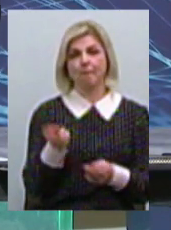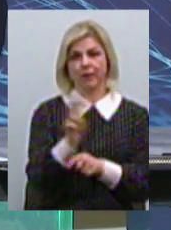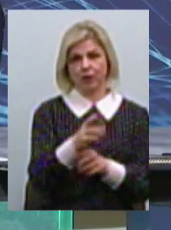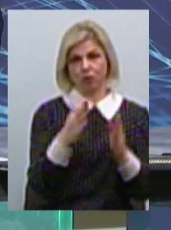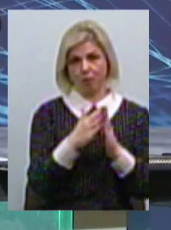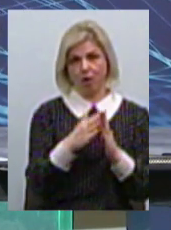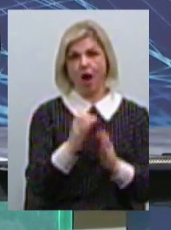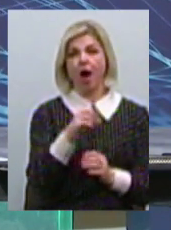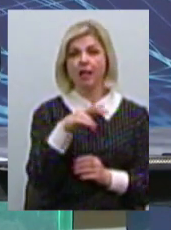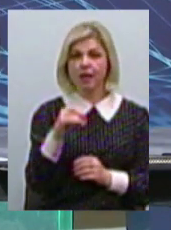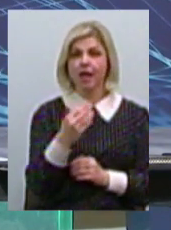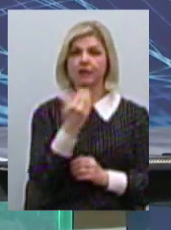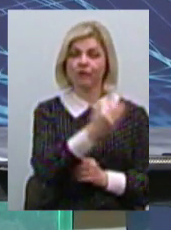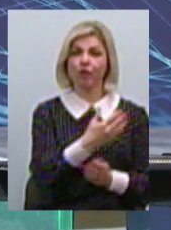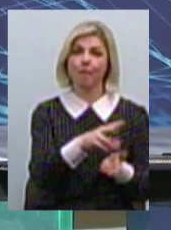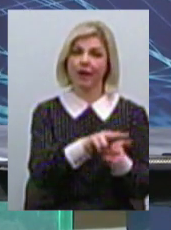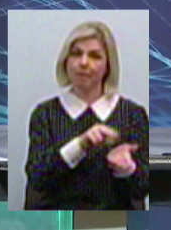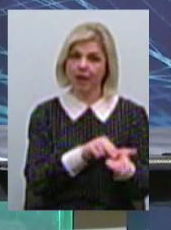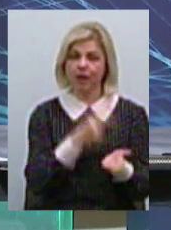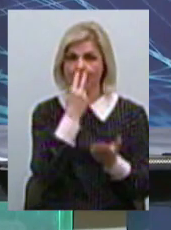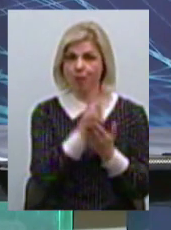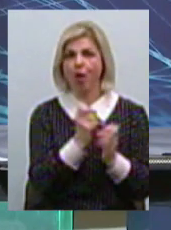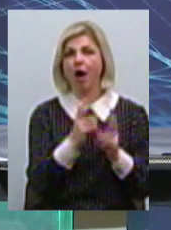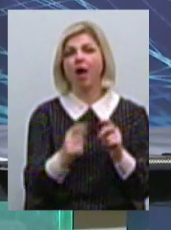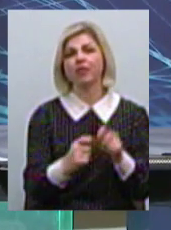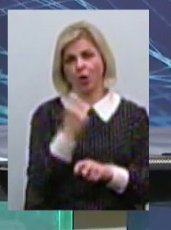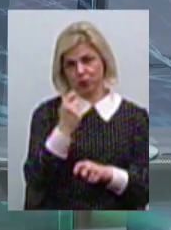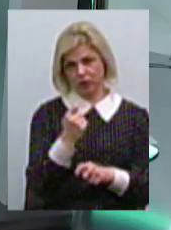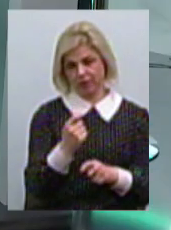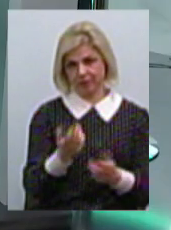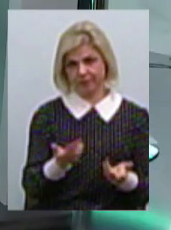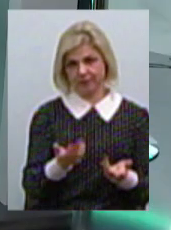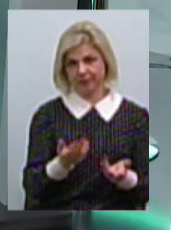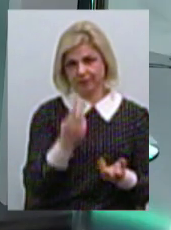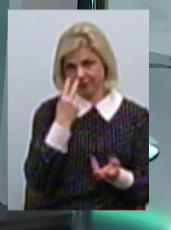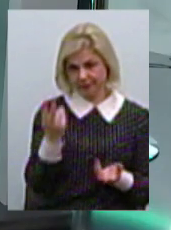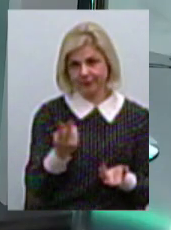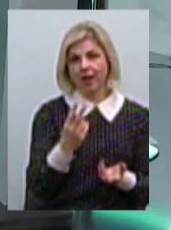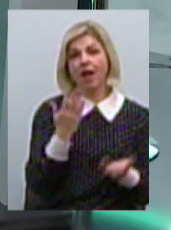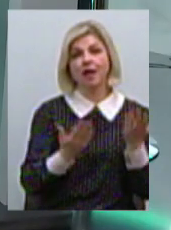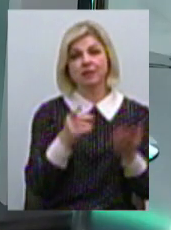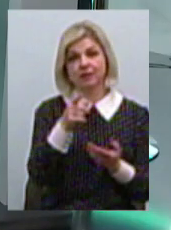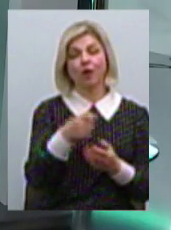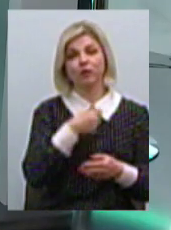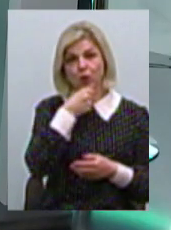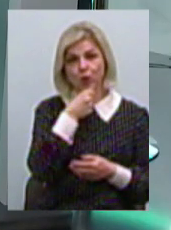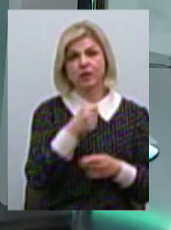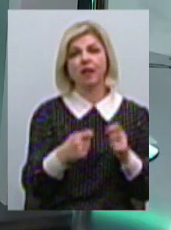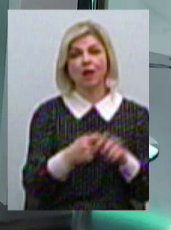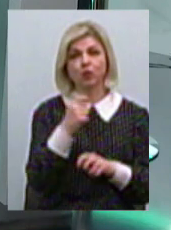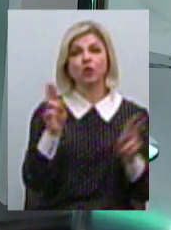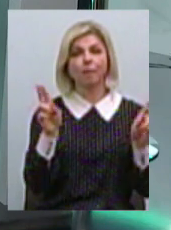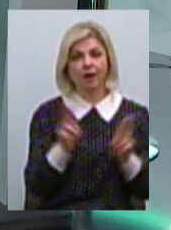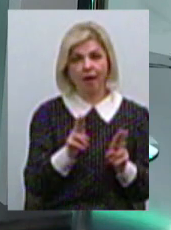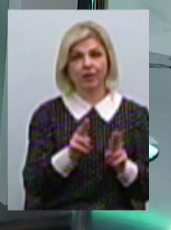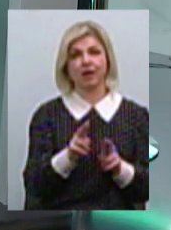своїм прикладом показуєте, як можна порушувати правила дорожнього руху. А якщо ви дорослий і порушуєте правила дорожнього руху, не в